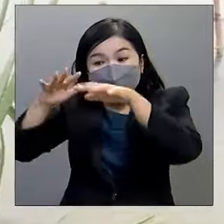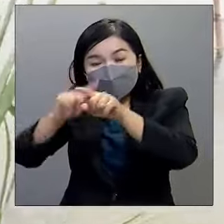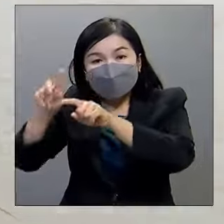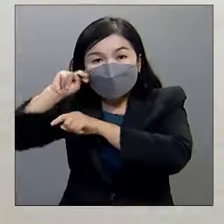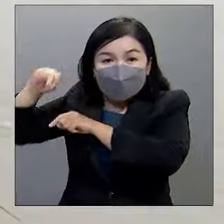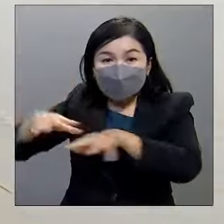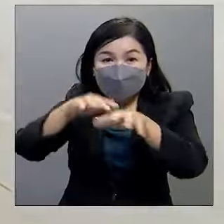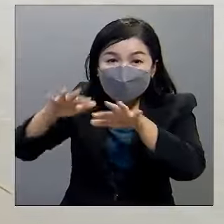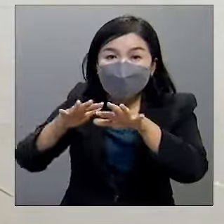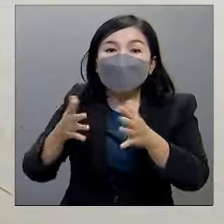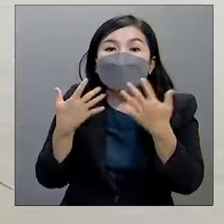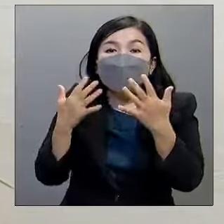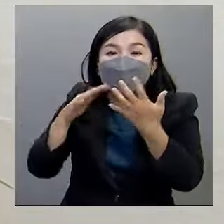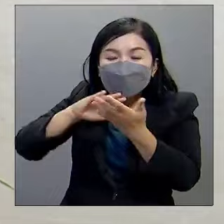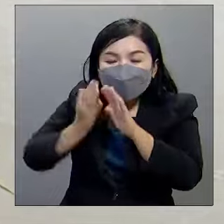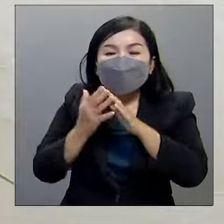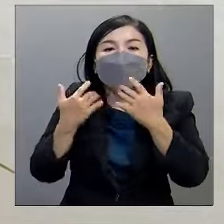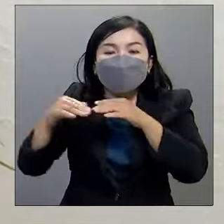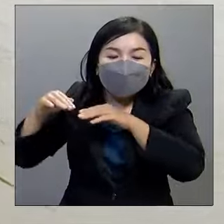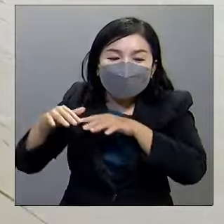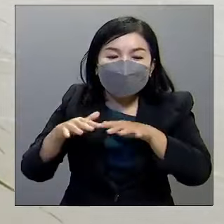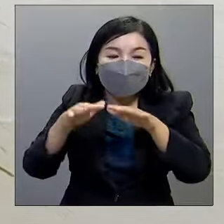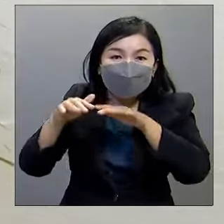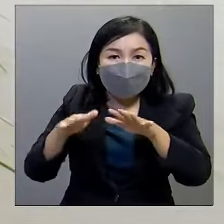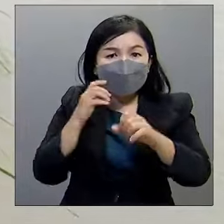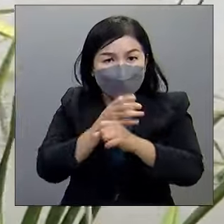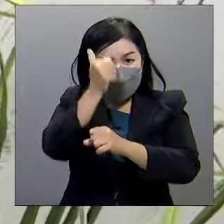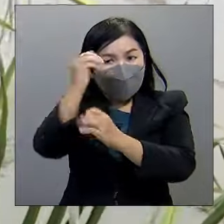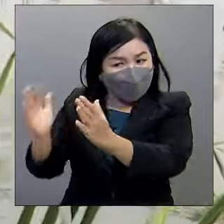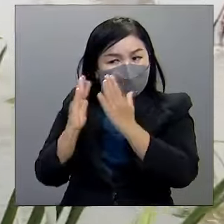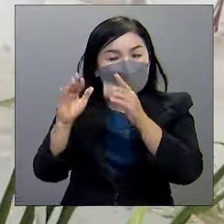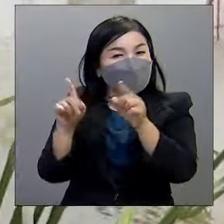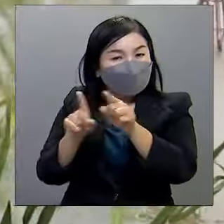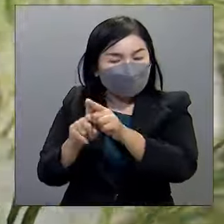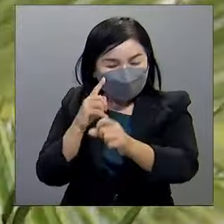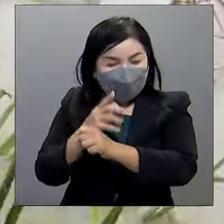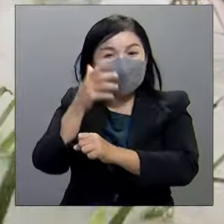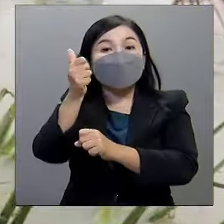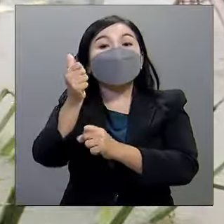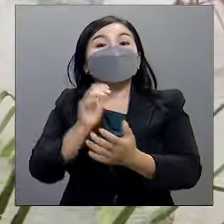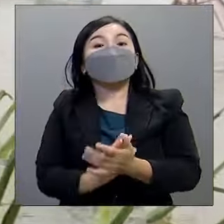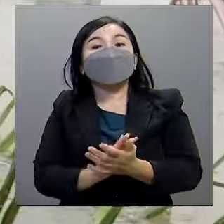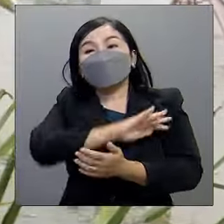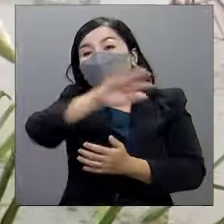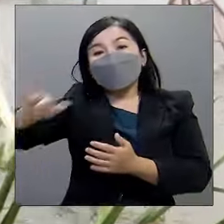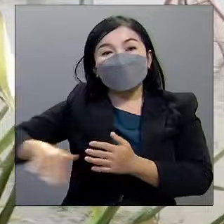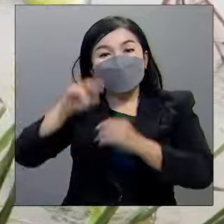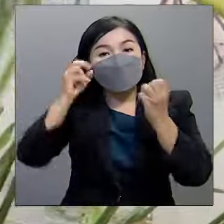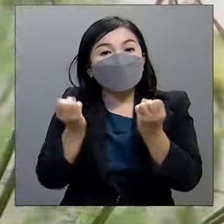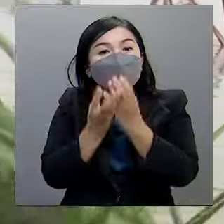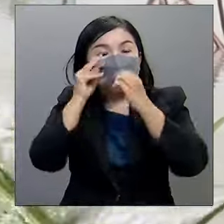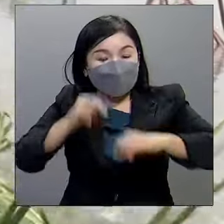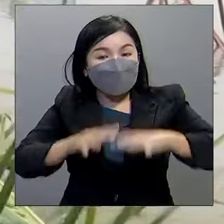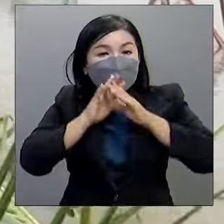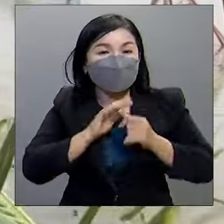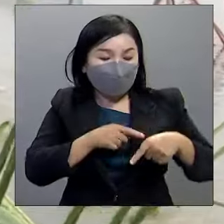ำแนวคิดนี้ไปใช้ลดความเสียหายจากน้ำท่วมในครั้งนี้ก็ได้เหมือนกันค่ะ ยังไงก็ขอเป็นกำลังใจให้กับทุกท่านทุกคนนะครับที่เจอกับปัญหา